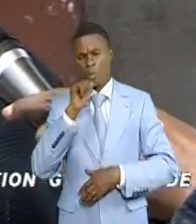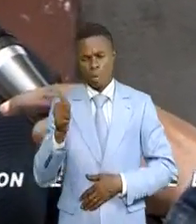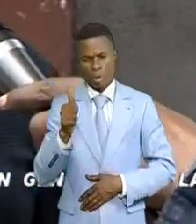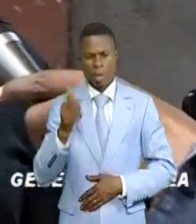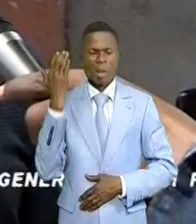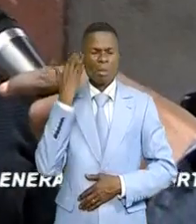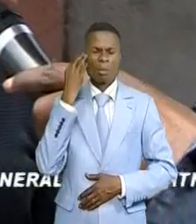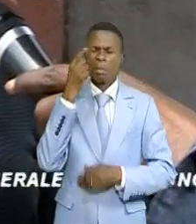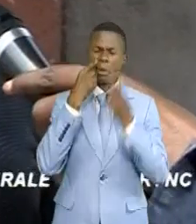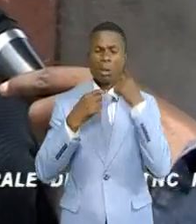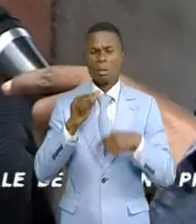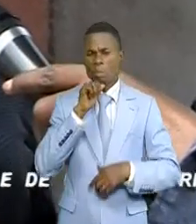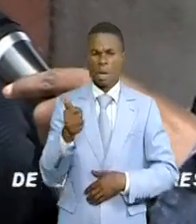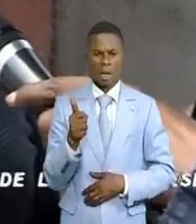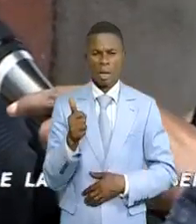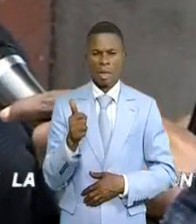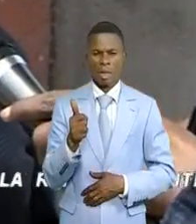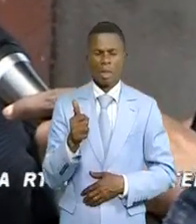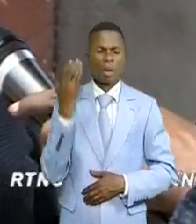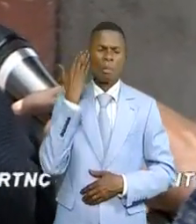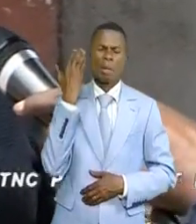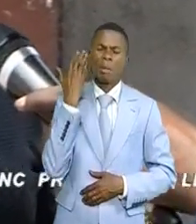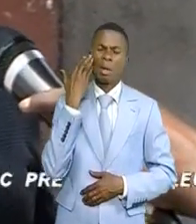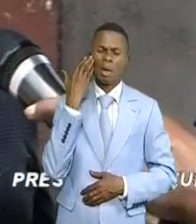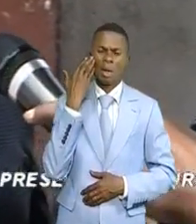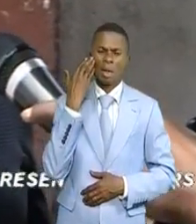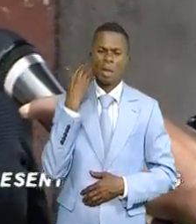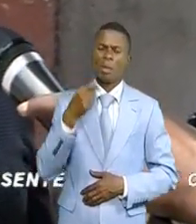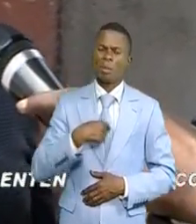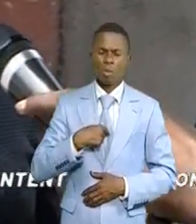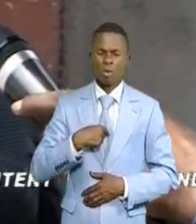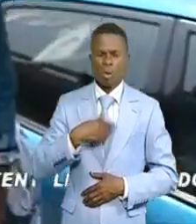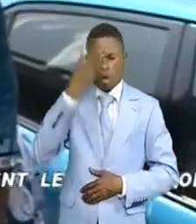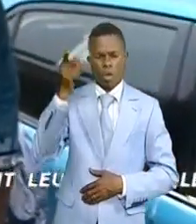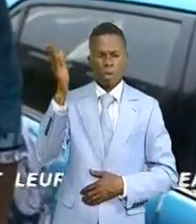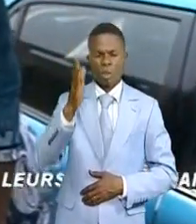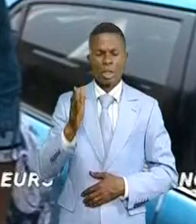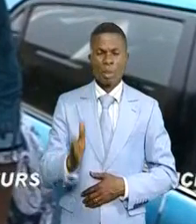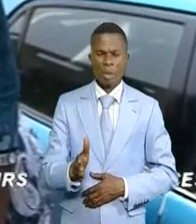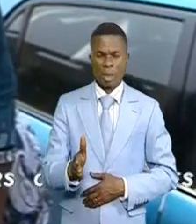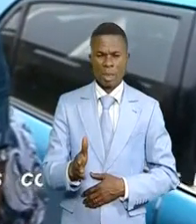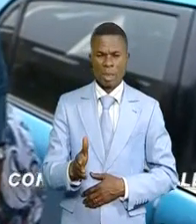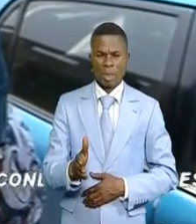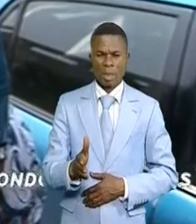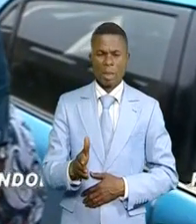Même s'ils ne veulent pas témoigner. Papa, j'ai un mot à dire pour toi.